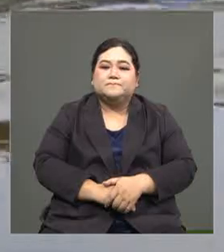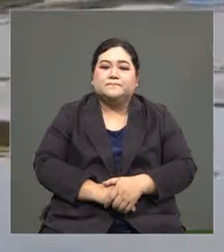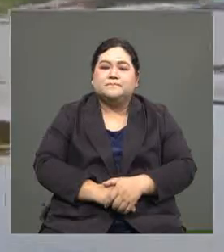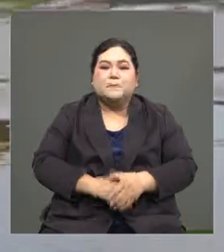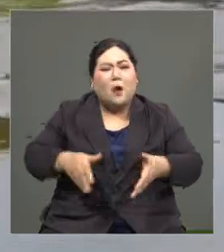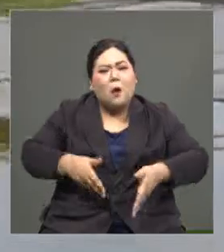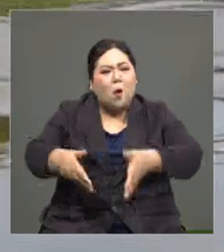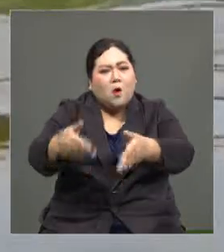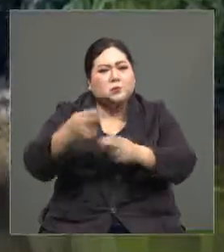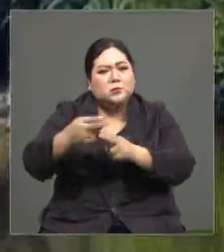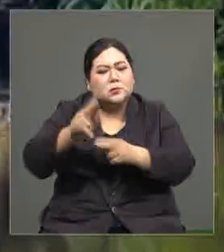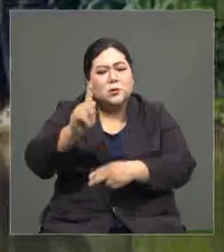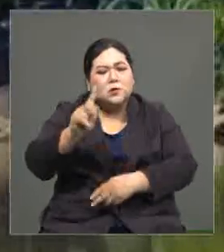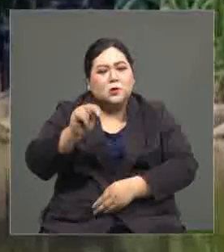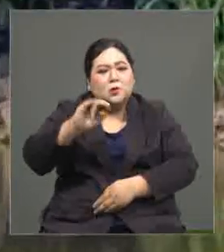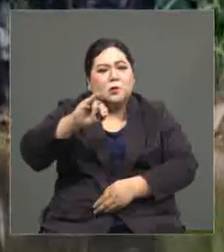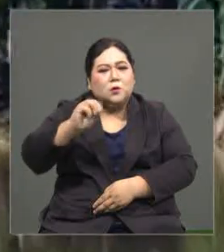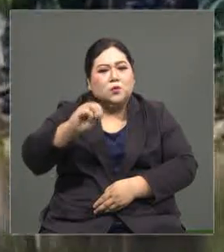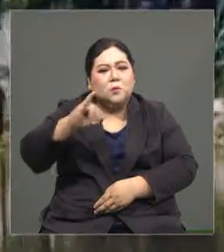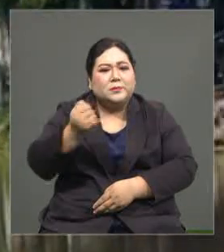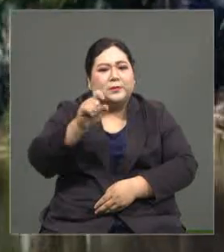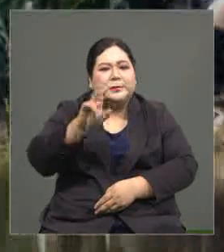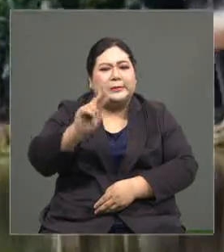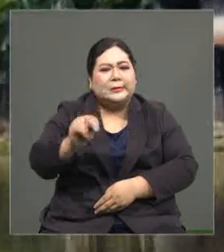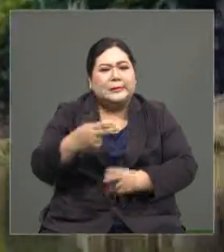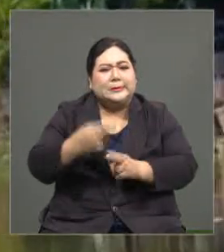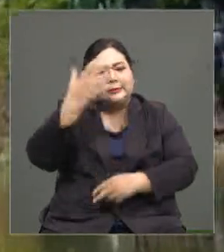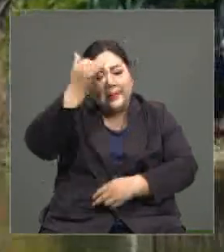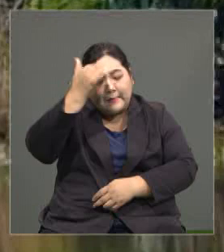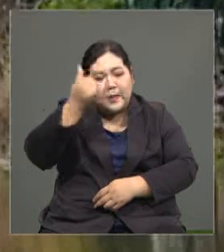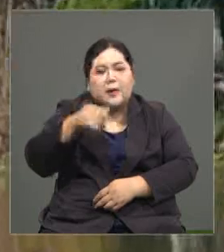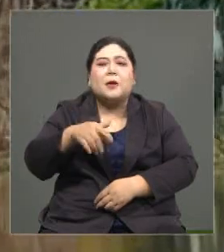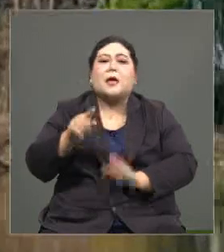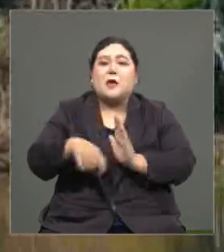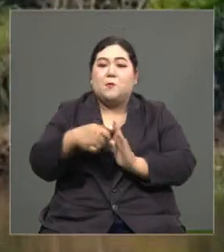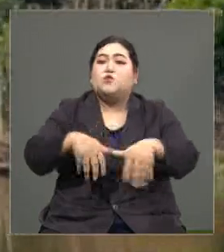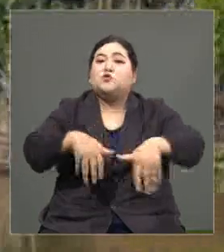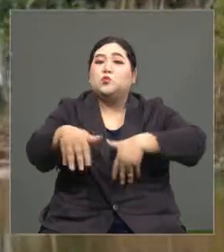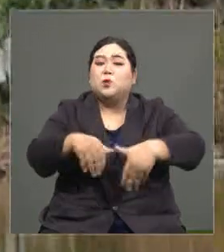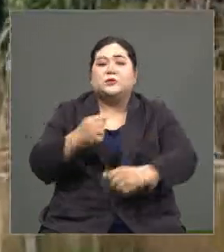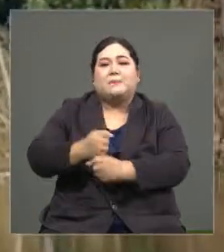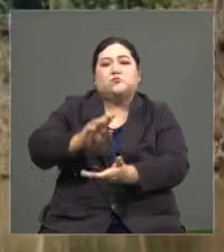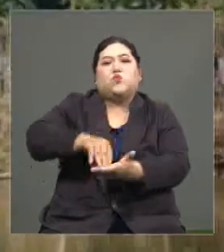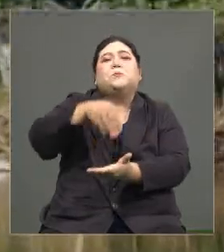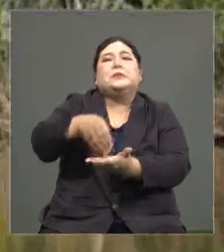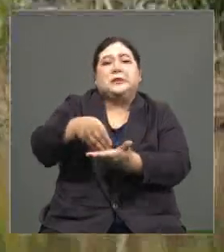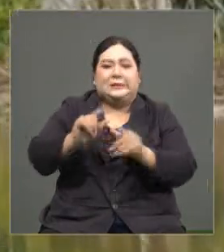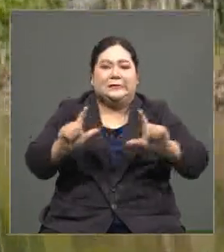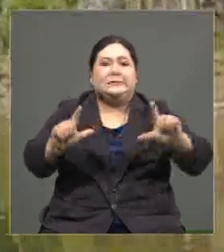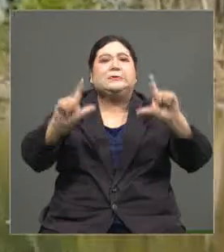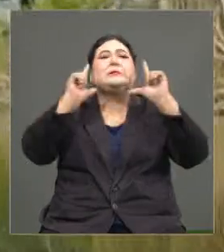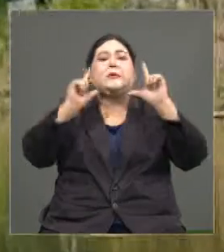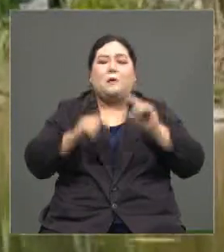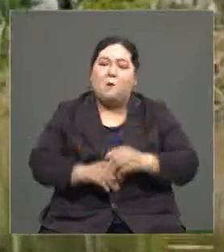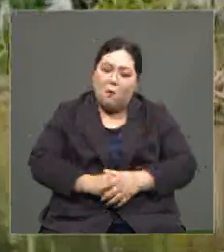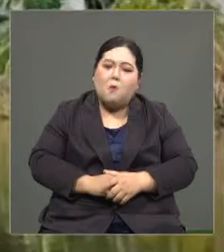าชุมชนในบริเวณนี้เนี่ยมีอาชีพผลิตขนมจีนมาตั้งแต่สมัยโบราณแล้วก็กลายเป็นอาหารท้องถิ่นที่มีชื่อเสียงชาวบ้านที่อยู่รอบคลองก็เลย